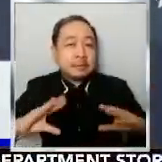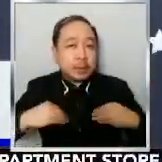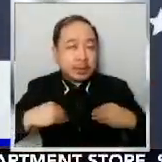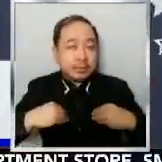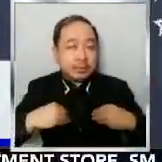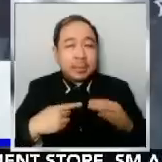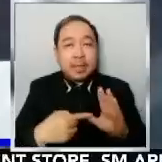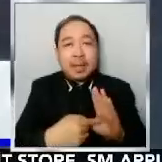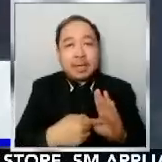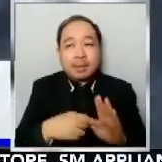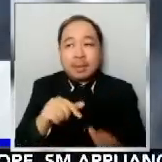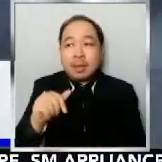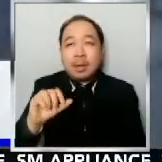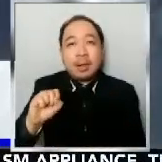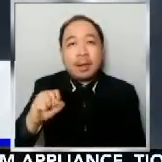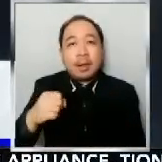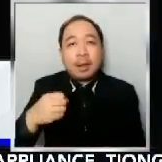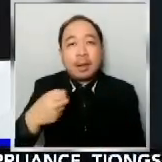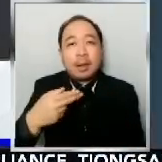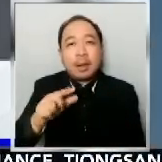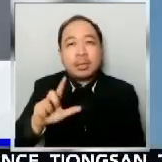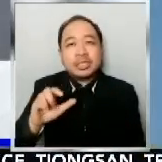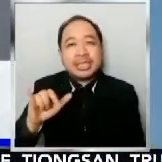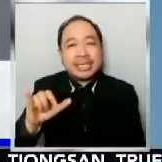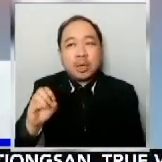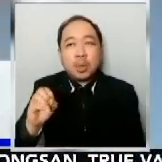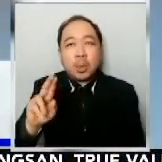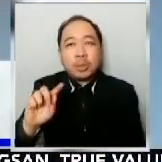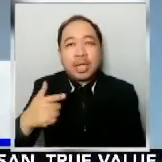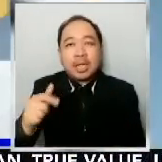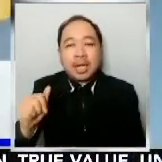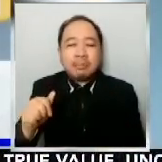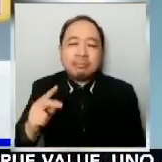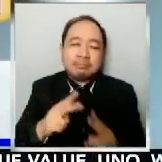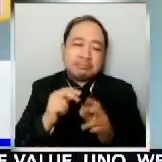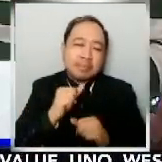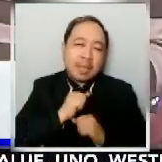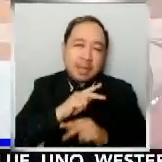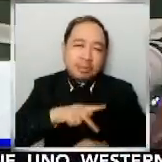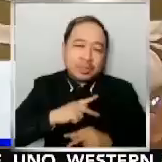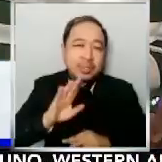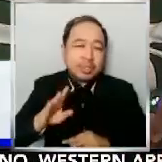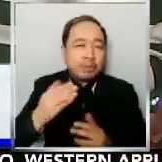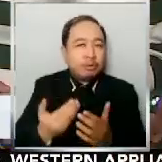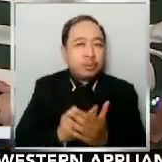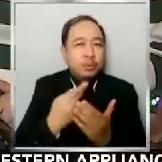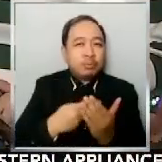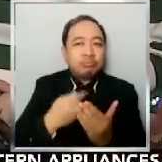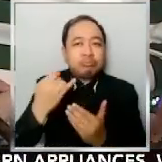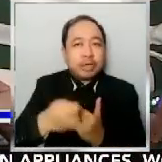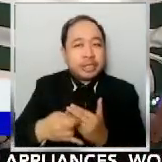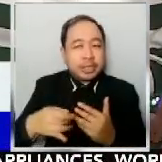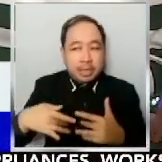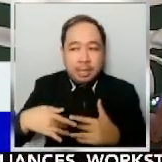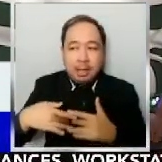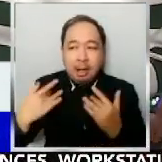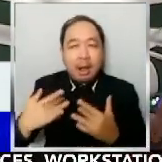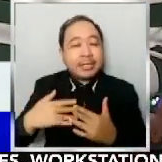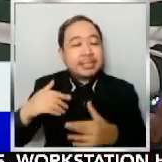Ashley Ortega na grateful sa upcoming project na Hearts on Ice. Nakakatanggal stress, Tito Lar, kasi